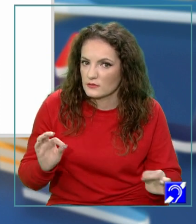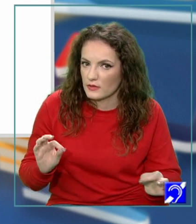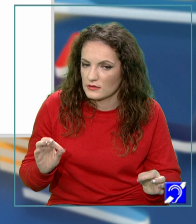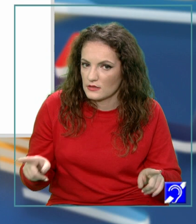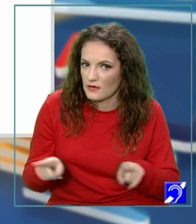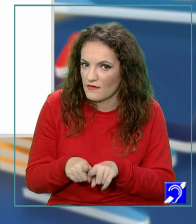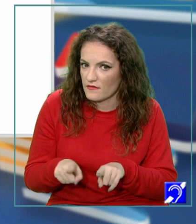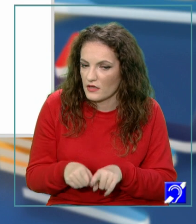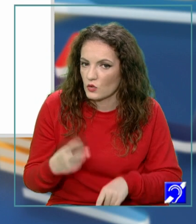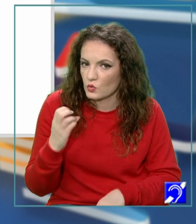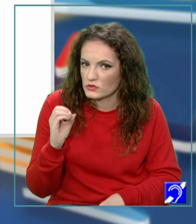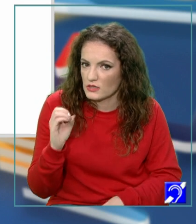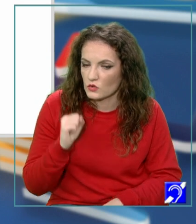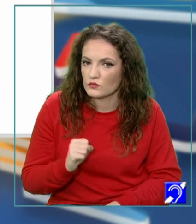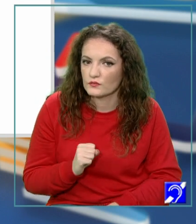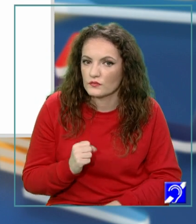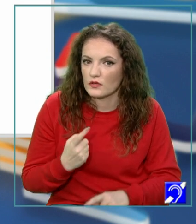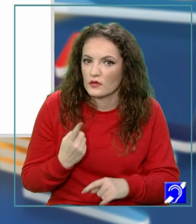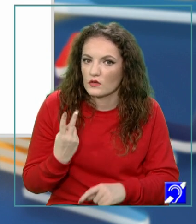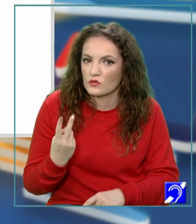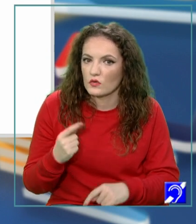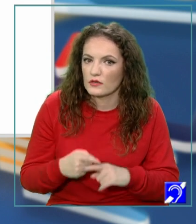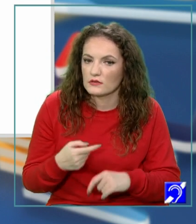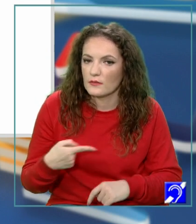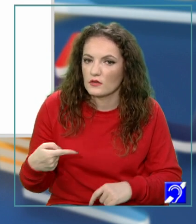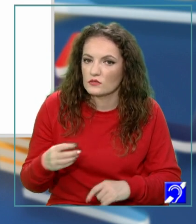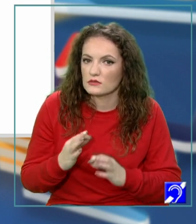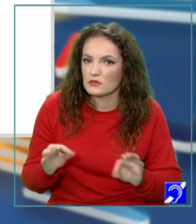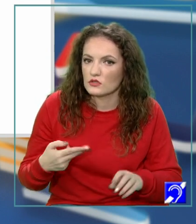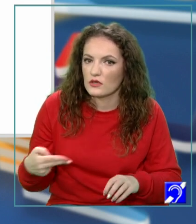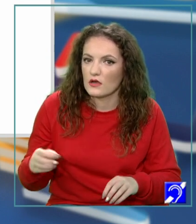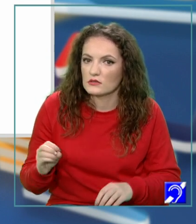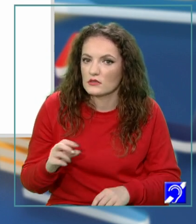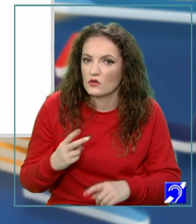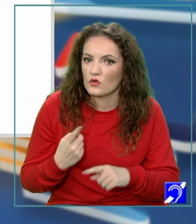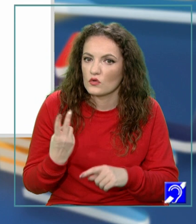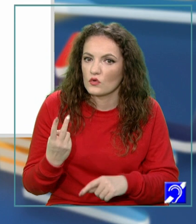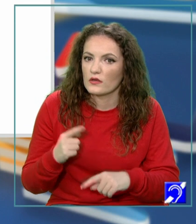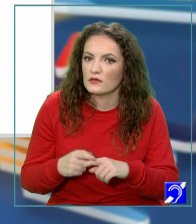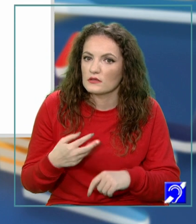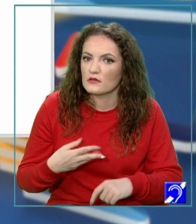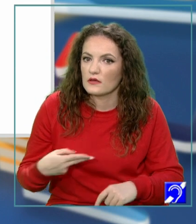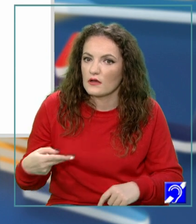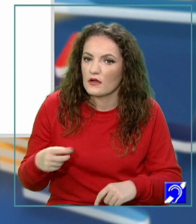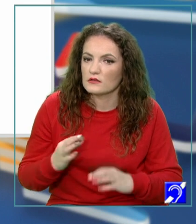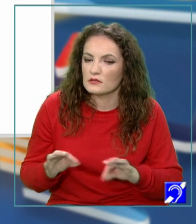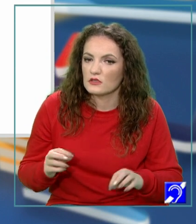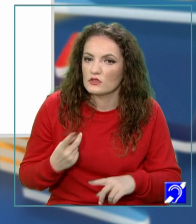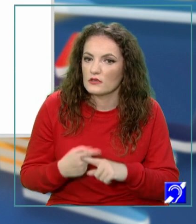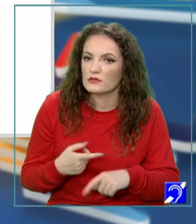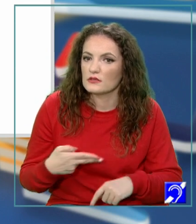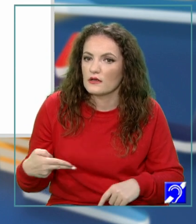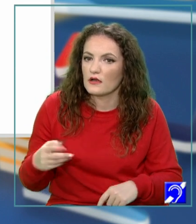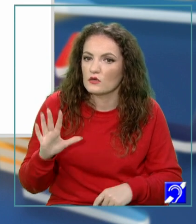Deci egalez numărătorul cu 0. 2x minus 10 egal cu 0, rezultă 2x egal cu 10, rezultă că x egal cu